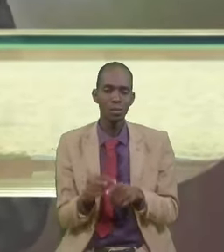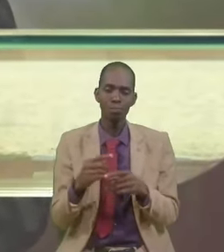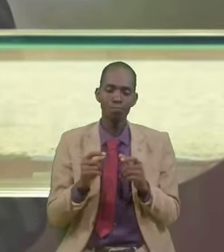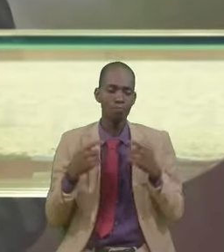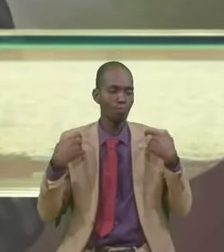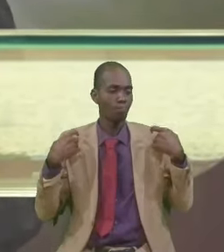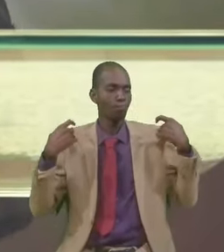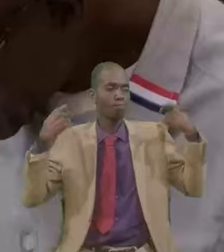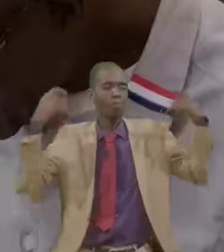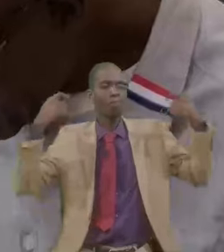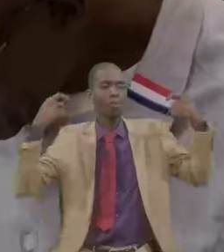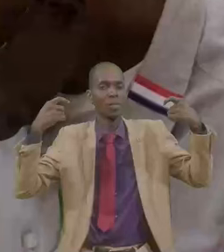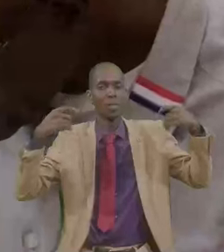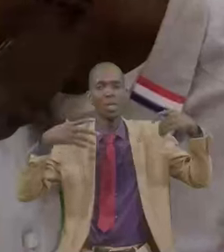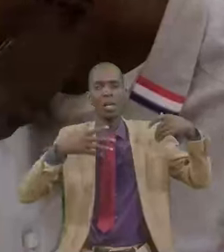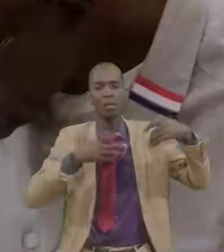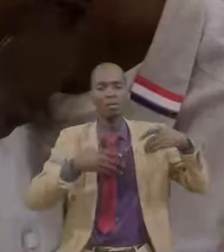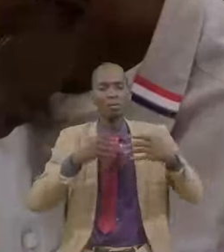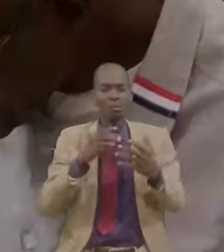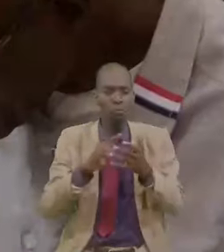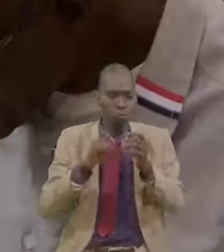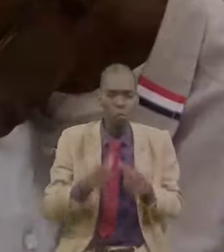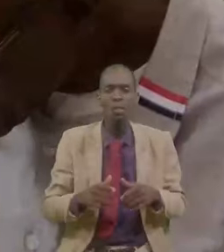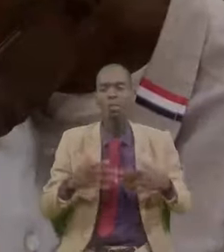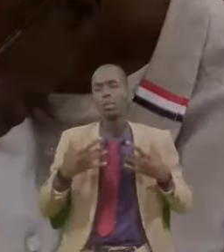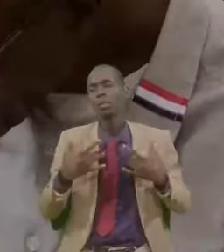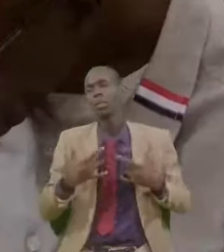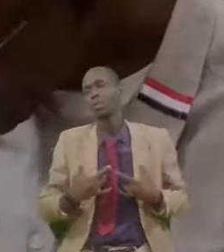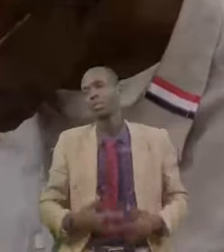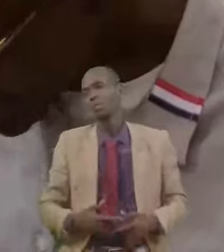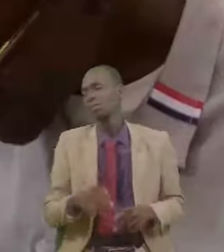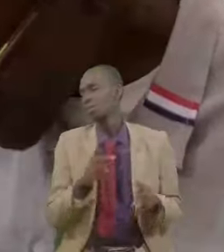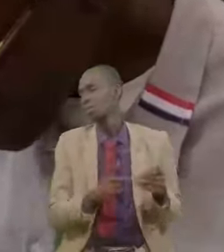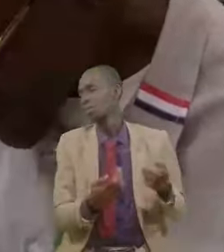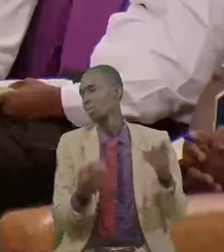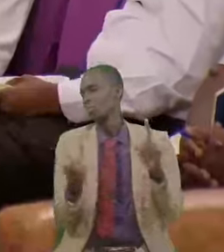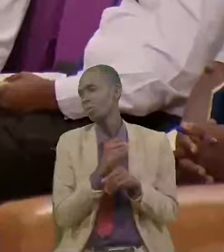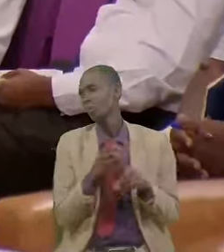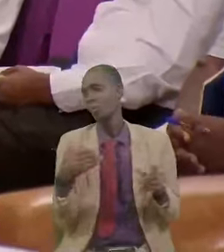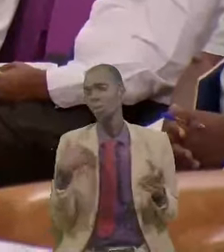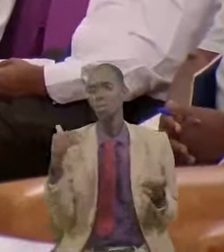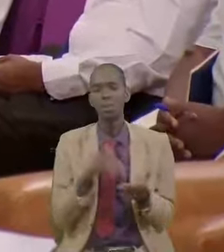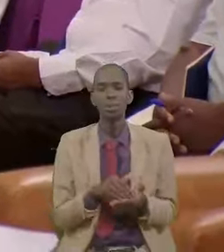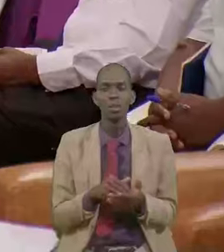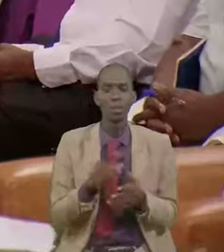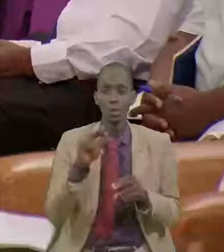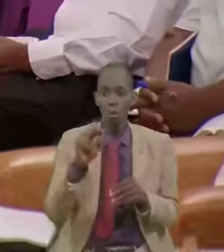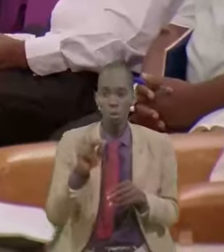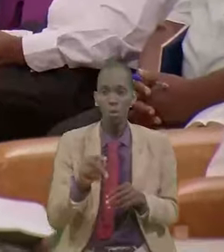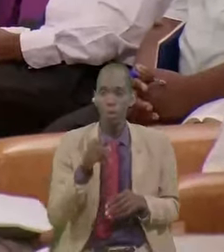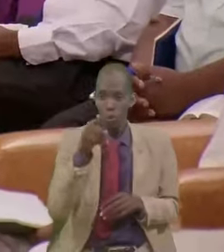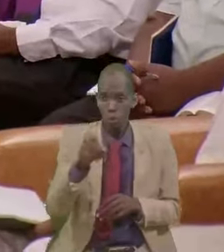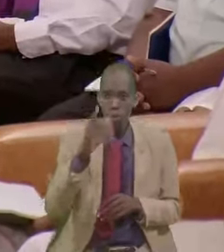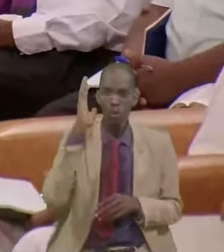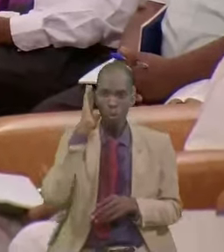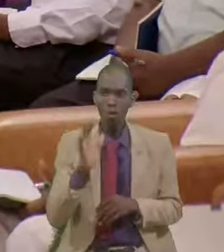devant eux. C'est comme, ah, ils sont encore venus, ils ont encore commencé. Non, vous allez vaincre. Je dis,